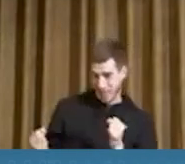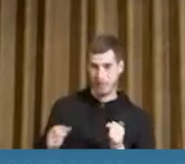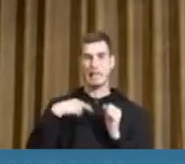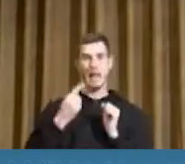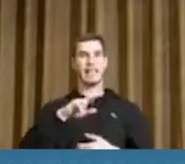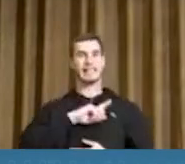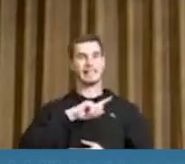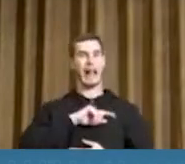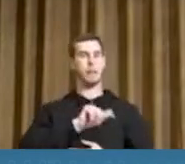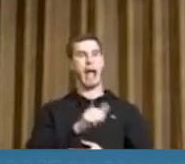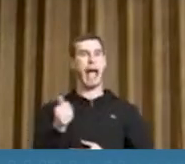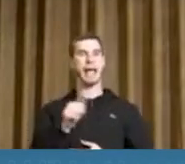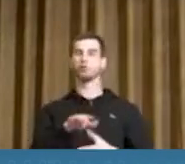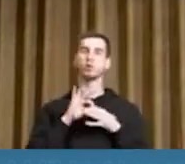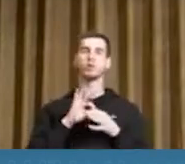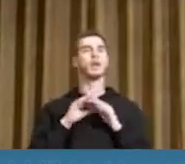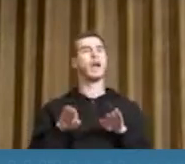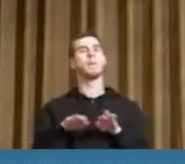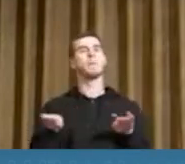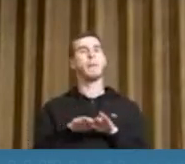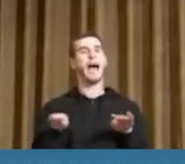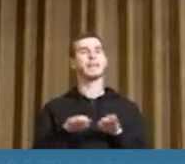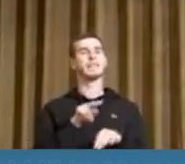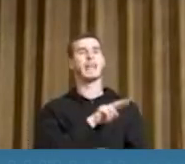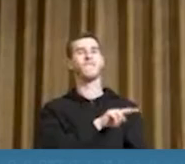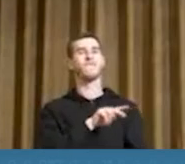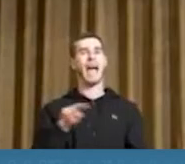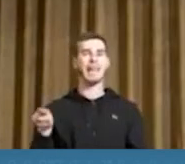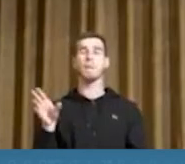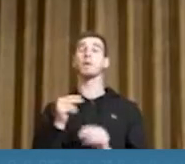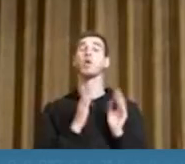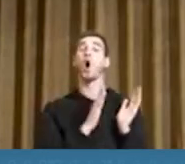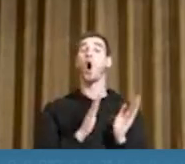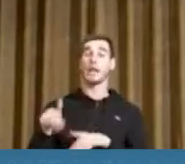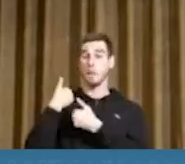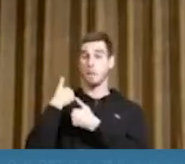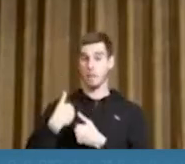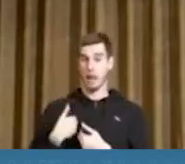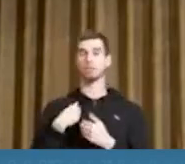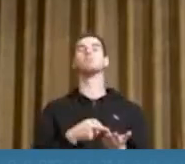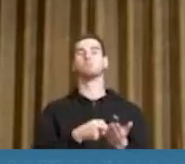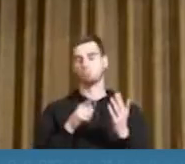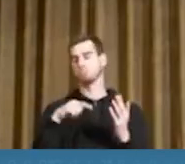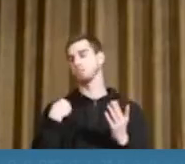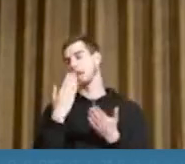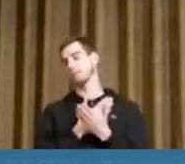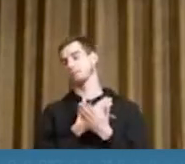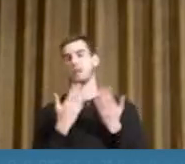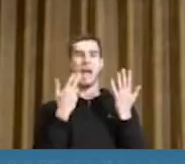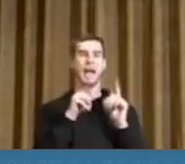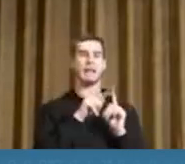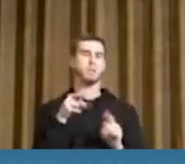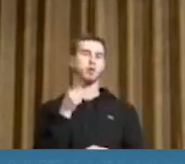unsere Basisvariablen und den ordentlich Belastbaren, und da haben wir jetzt 80 bis 100% genommen, in irgendeiner